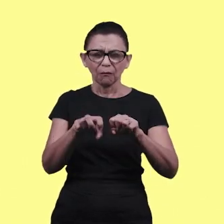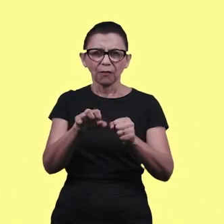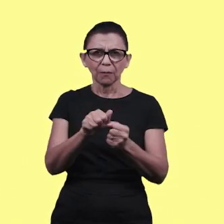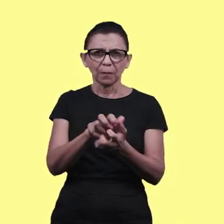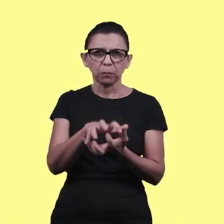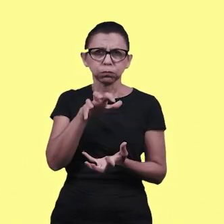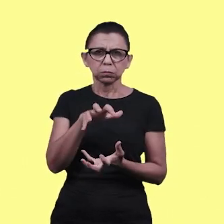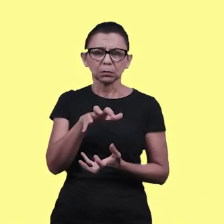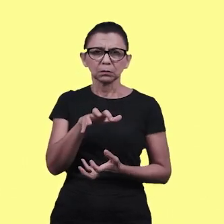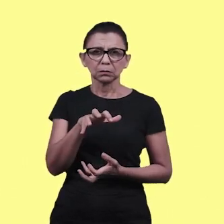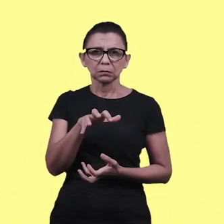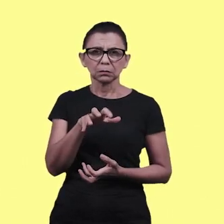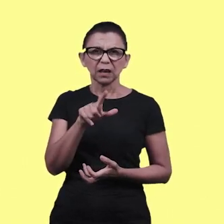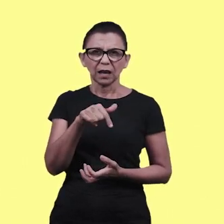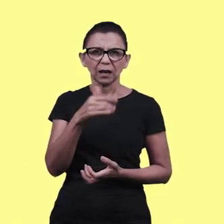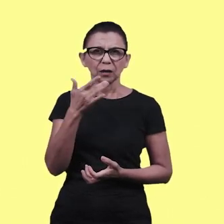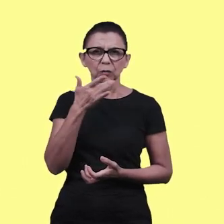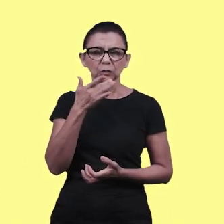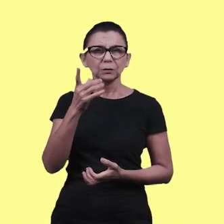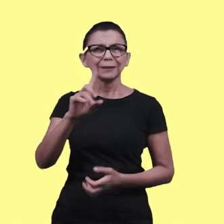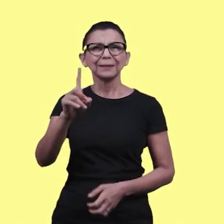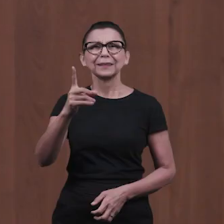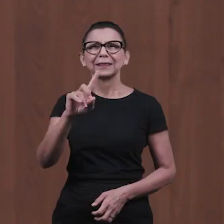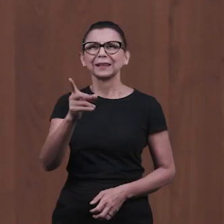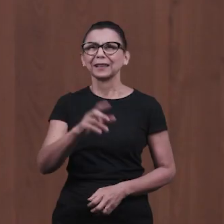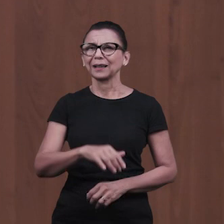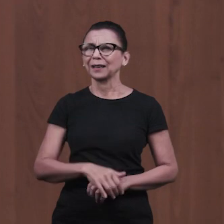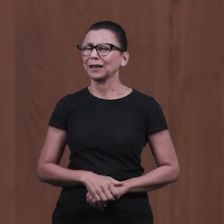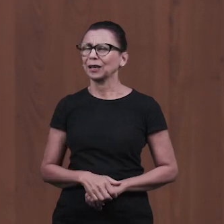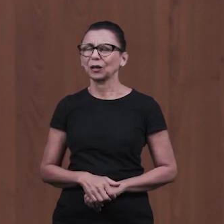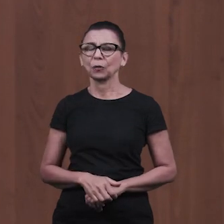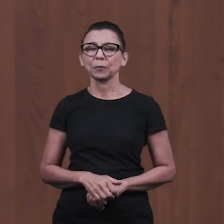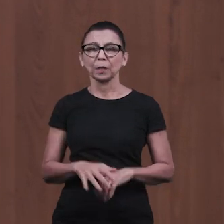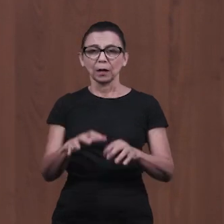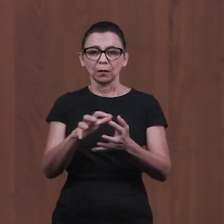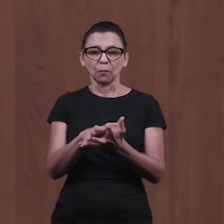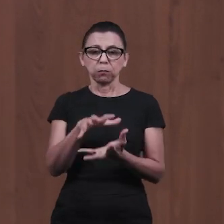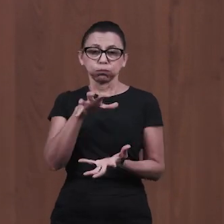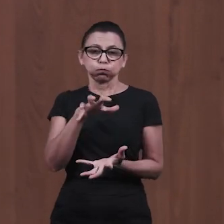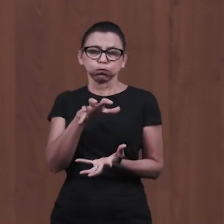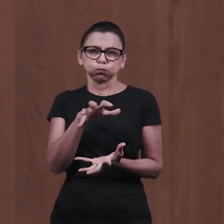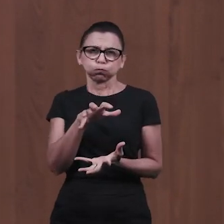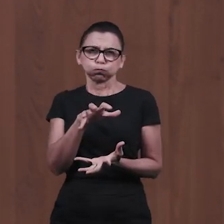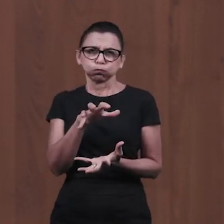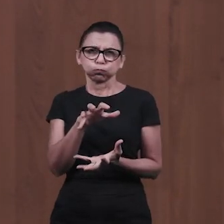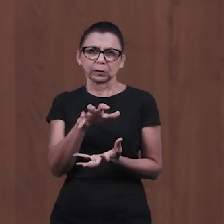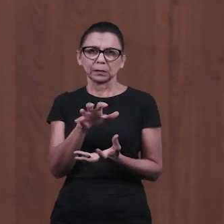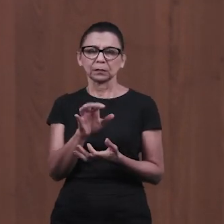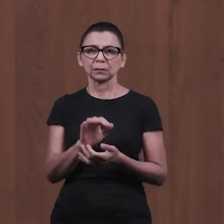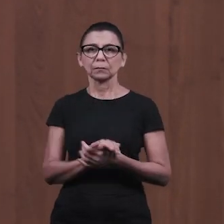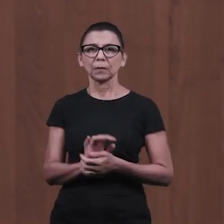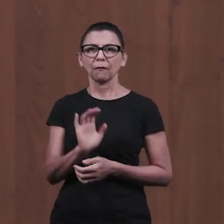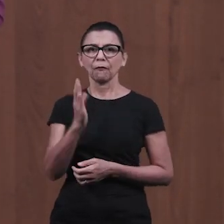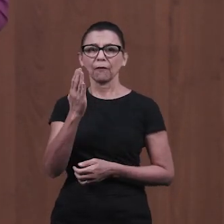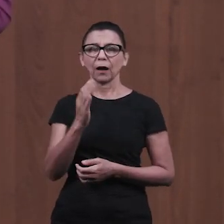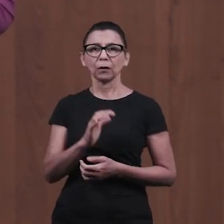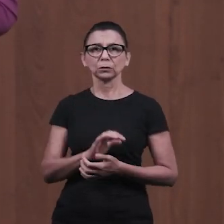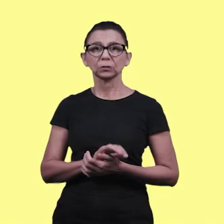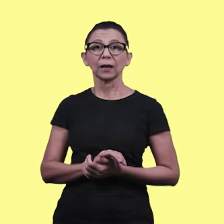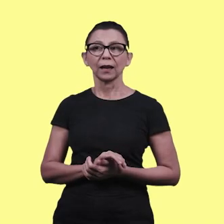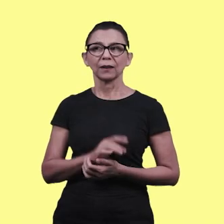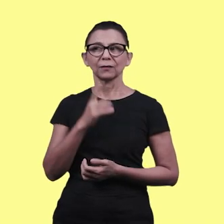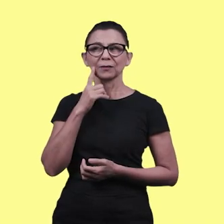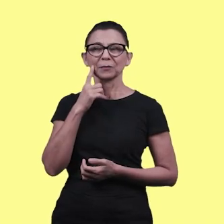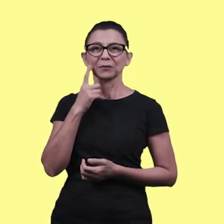pâte pousse, gonfle. Il donne l'apparence. Le ferment, c'est ce qui vient de l'extérieur. Il donne une fausse croissance à la nourriture. Nous allons voir